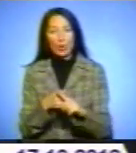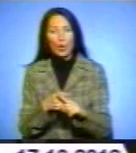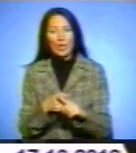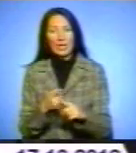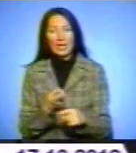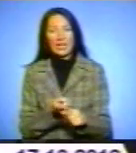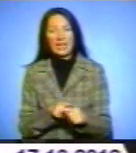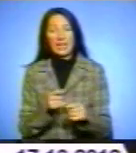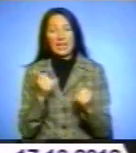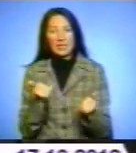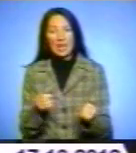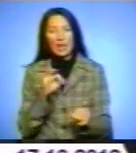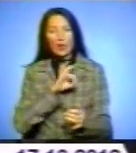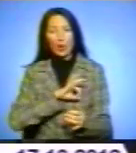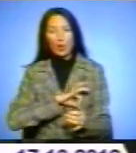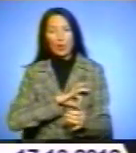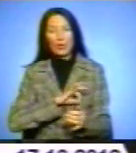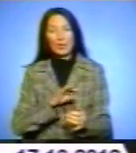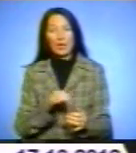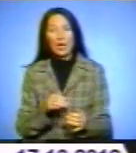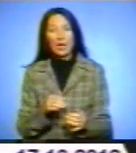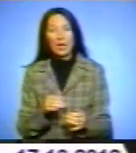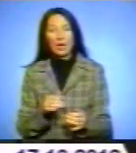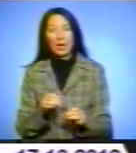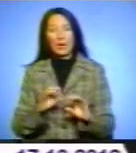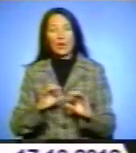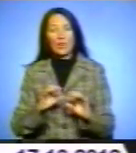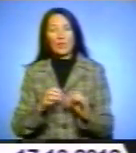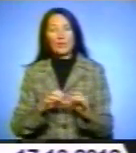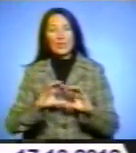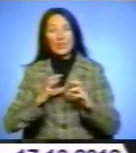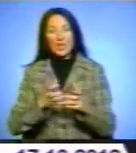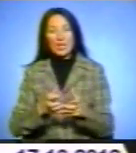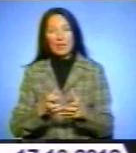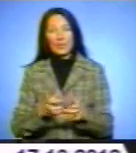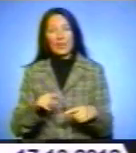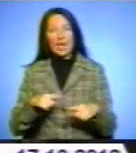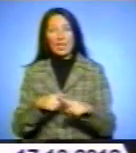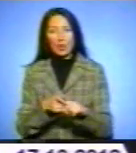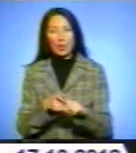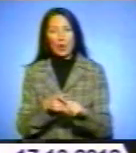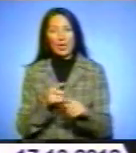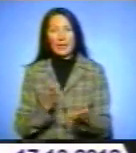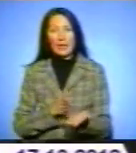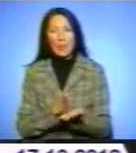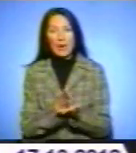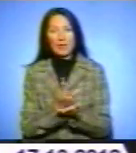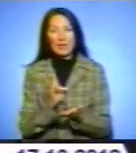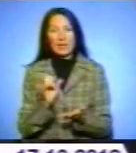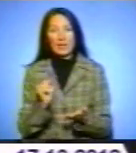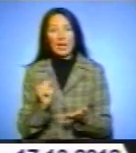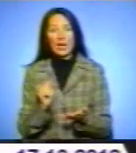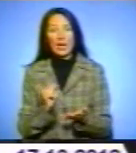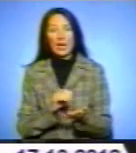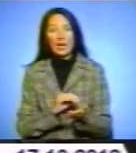які зараз використовуються в цивілізованому світі. технології, направлені на захист